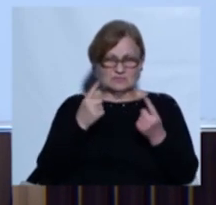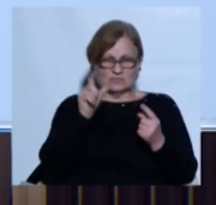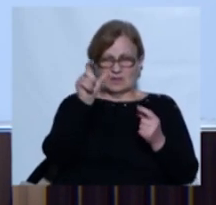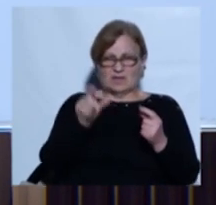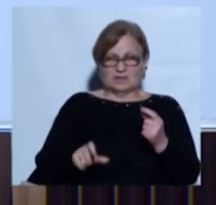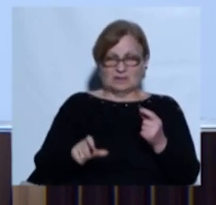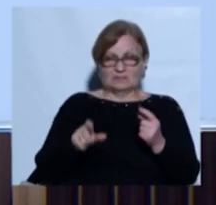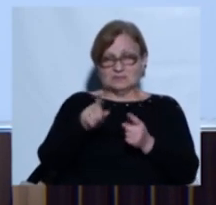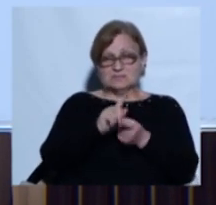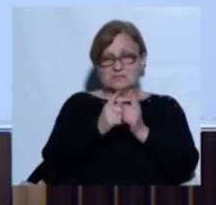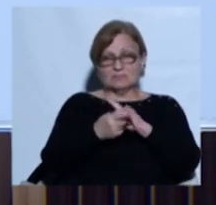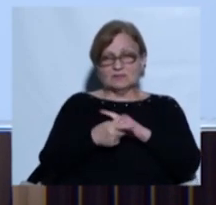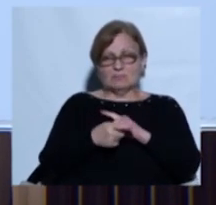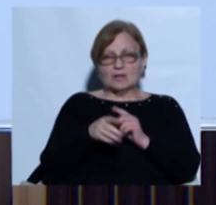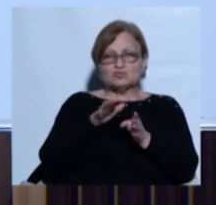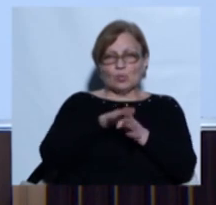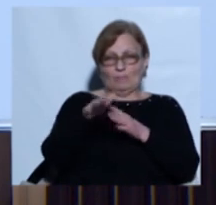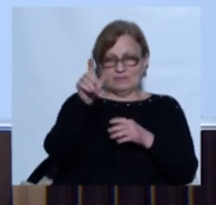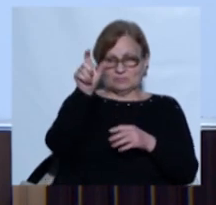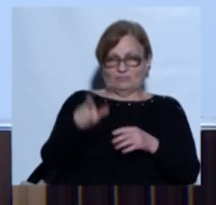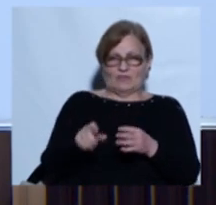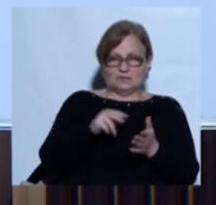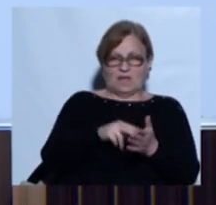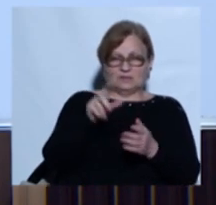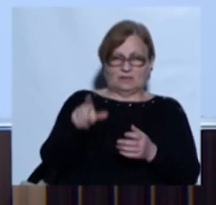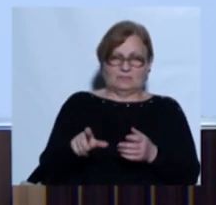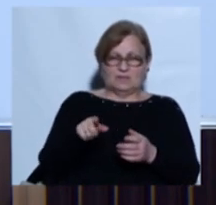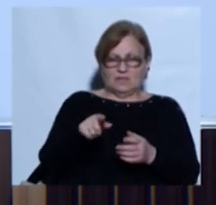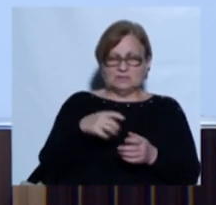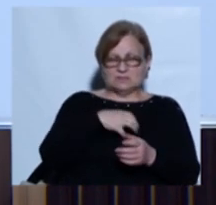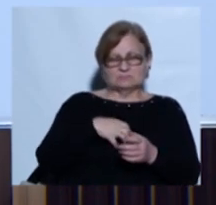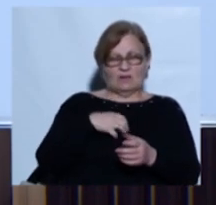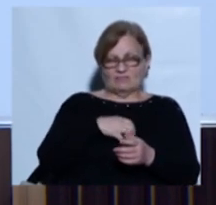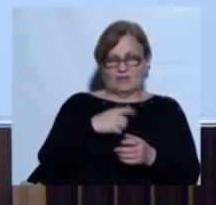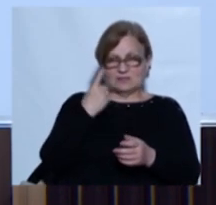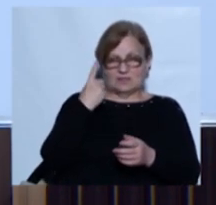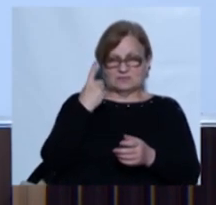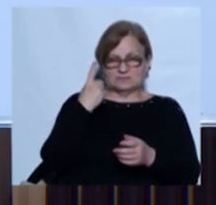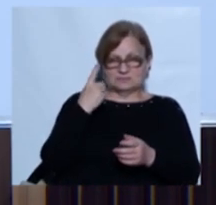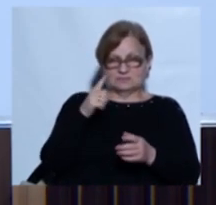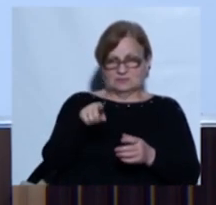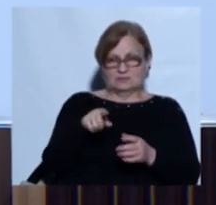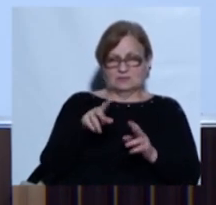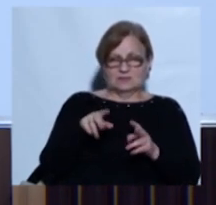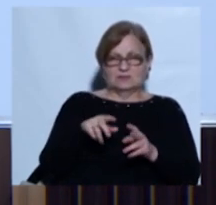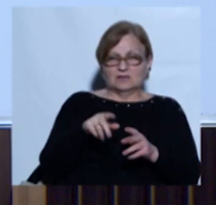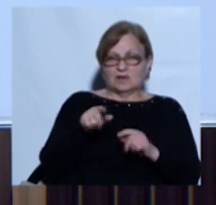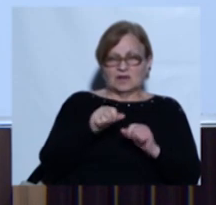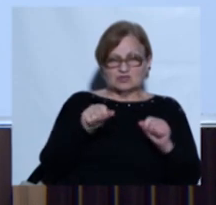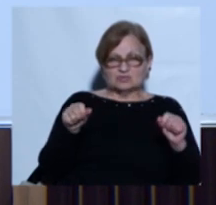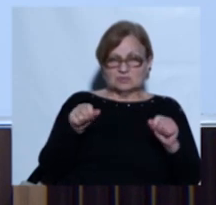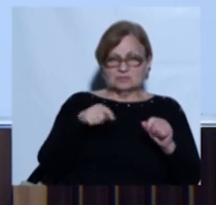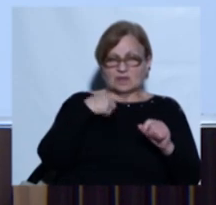პიროვნების დაბადების პროცესი. აი ეს არის ალბათ ერთ-ერთი ყველაზე მთავარი თემა ამ ნაწარმოებისა. აქ არ შეიძლება